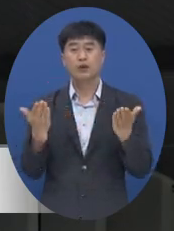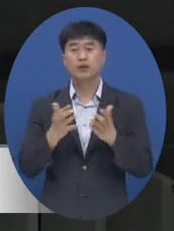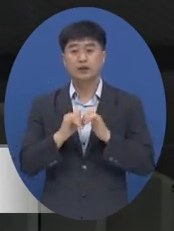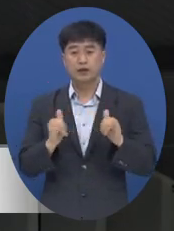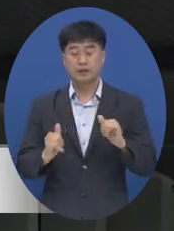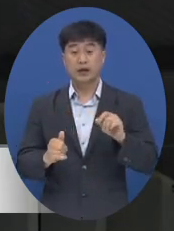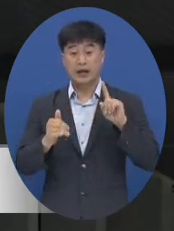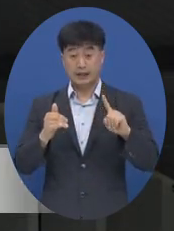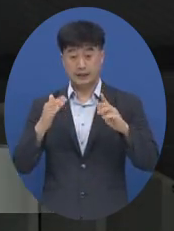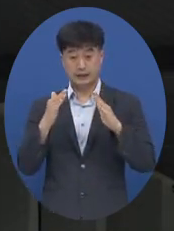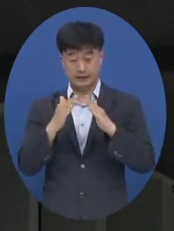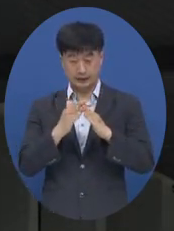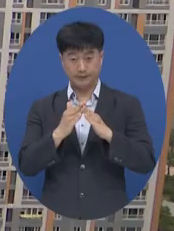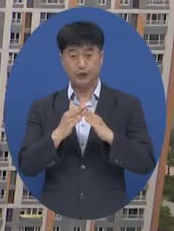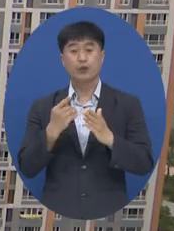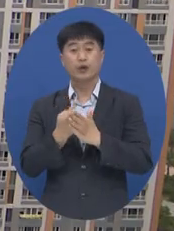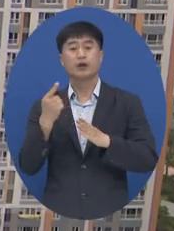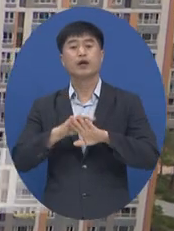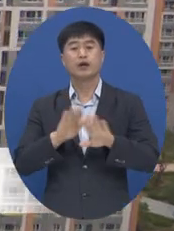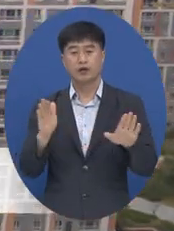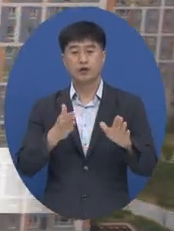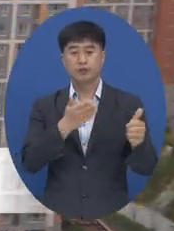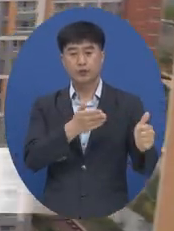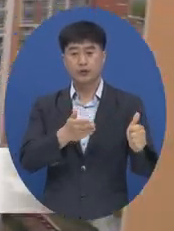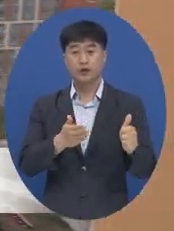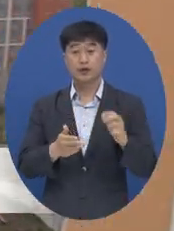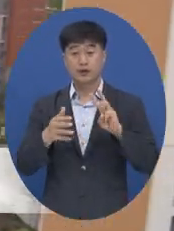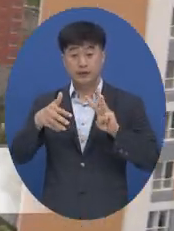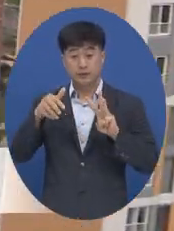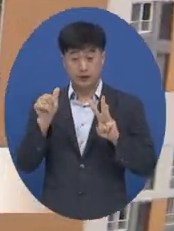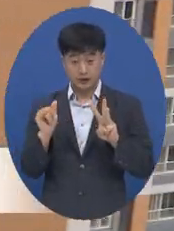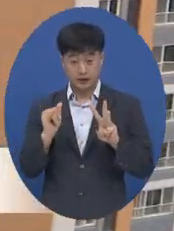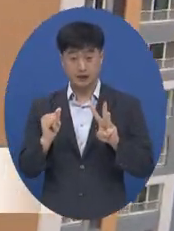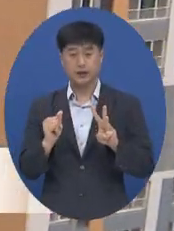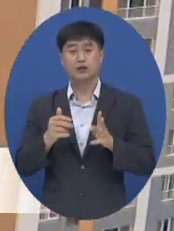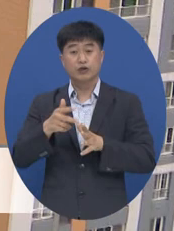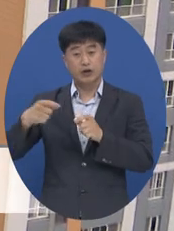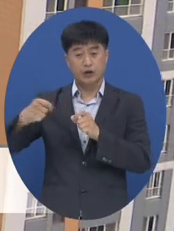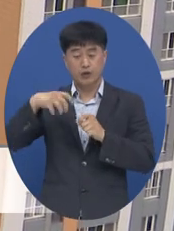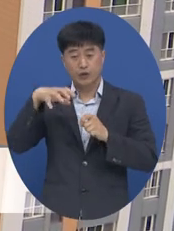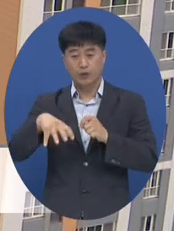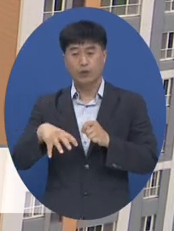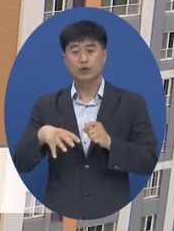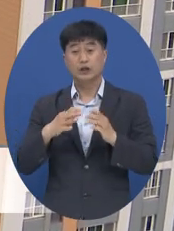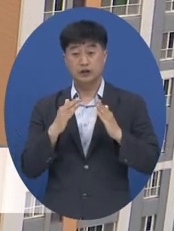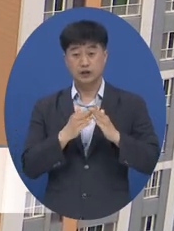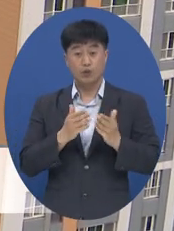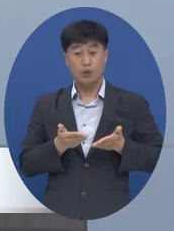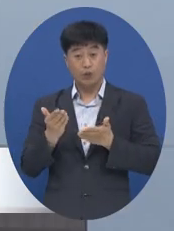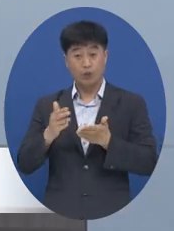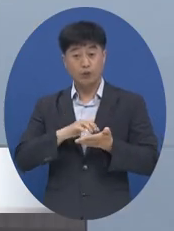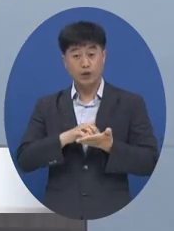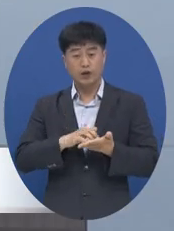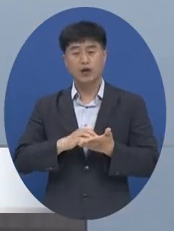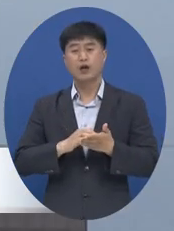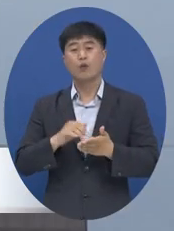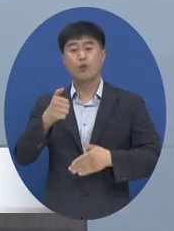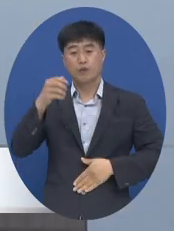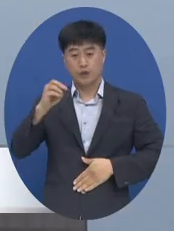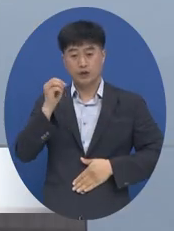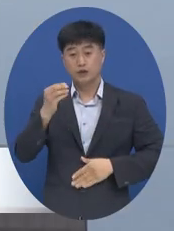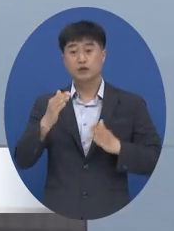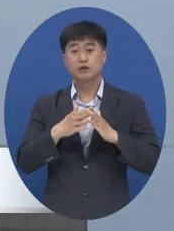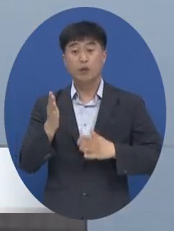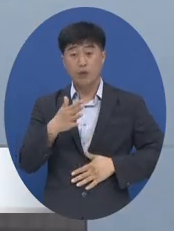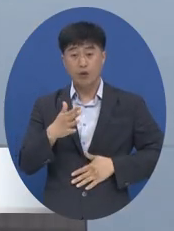대한 1주택외 처분을 권고하고 3기 신도시 지역 역세권 내 주택 공급 물량의 50% 이상을 무주택자라면